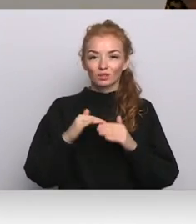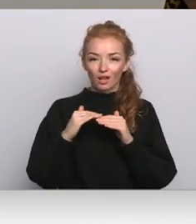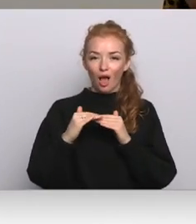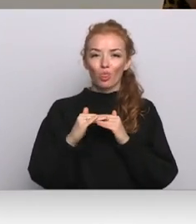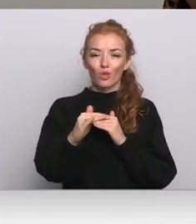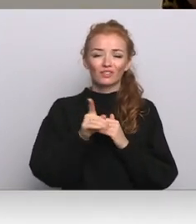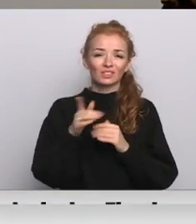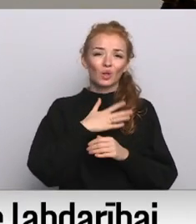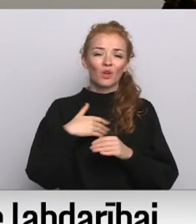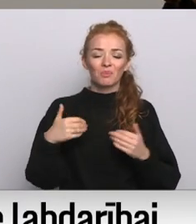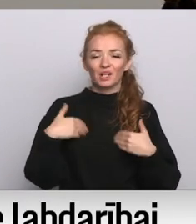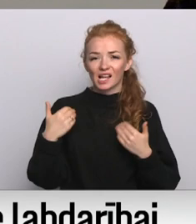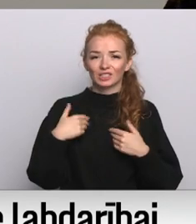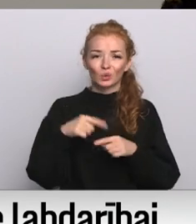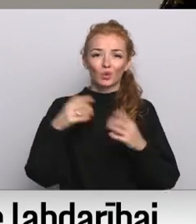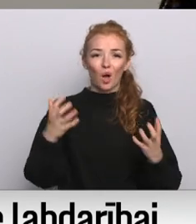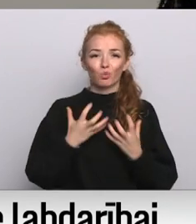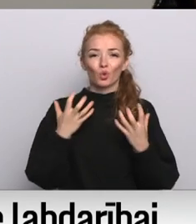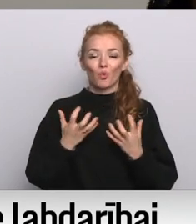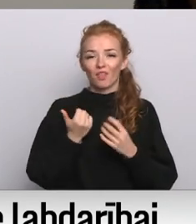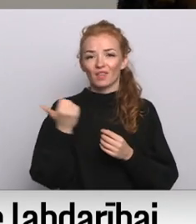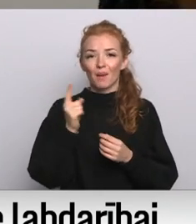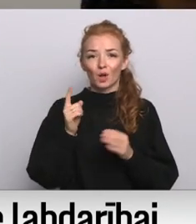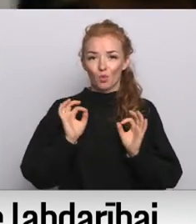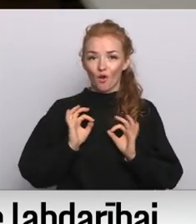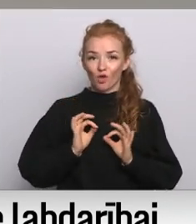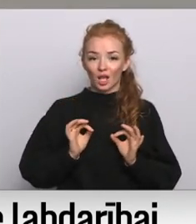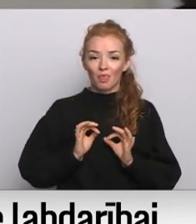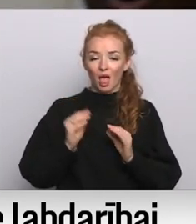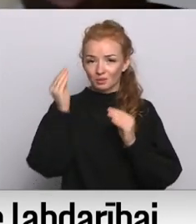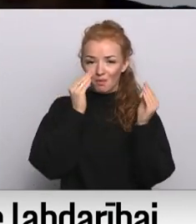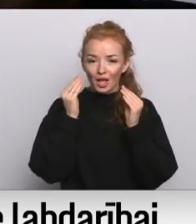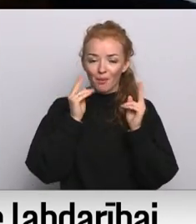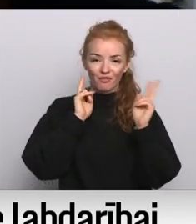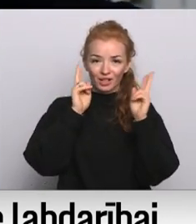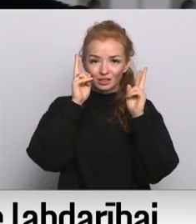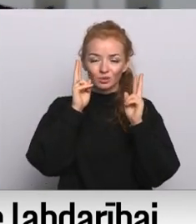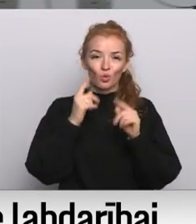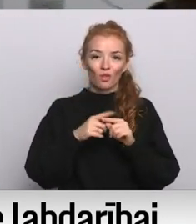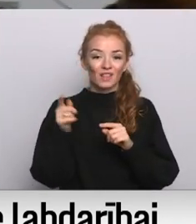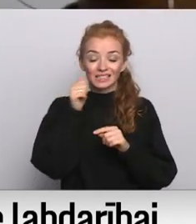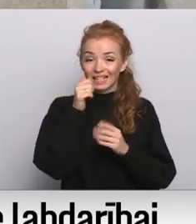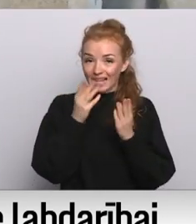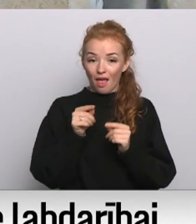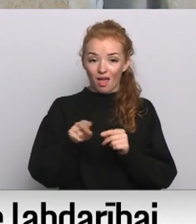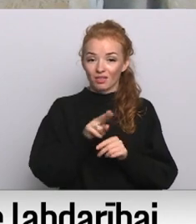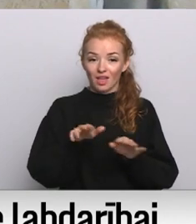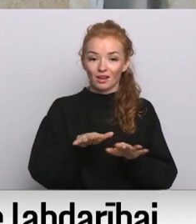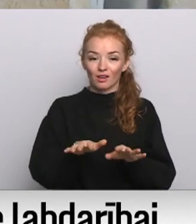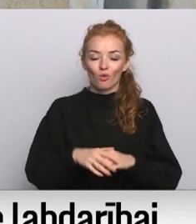priecīgas. Viņas jūtas aprūpētas, viņām ir profesionāls make-ups, frizūra, lietas, ko viņas ikdienā nedara.